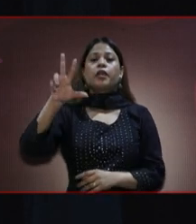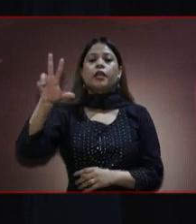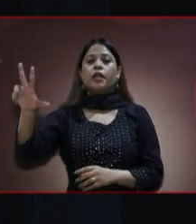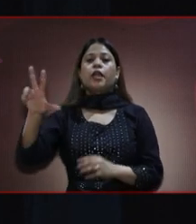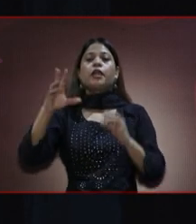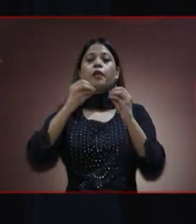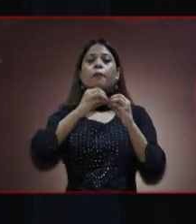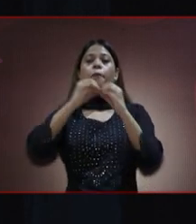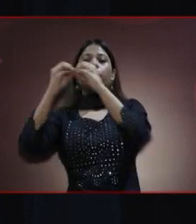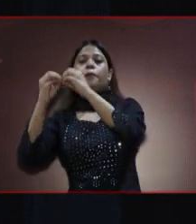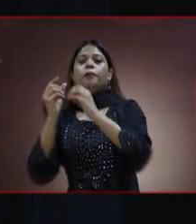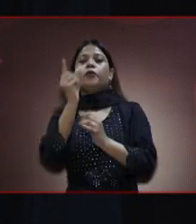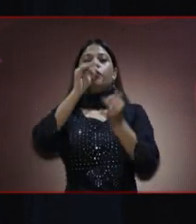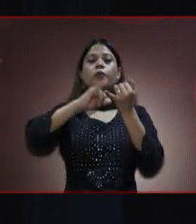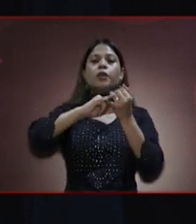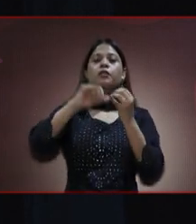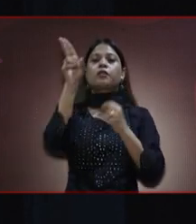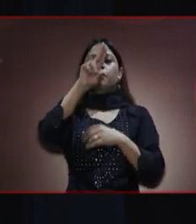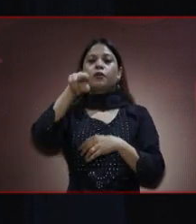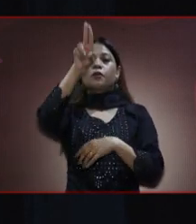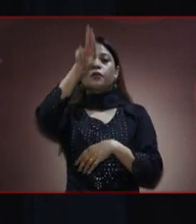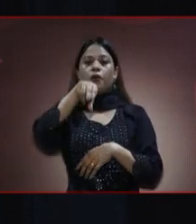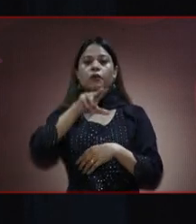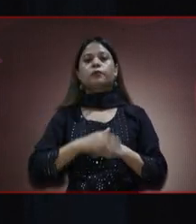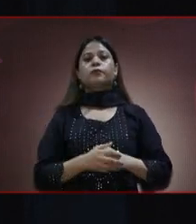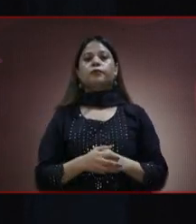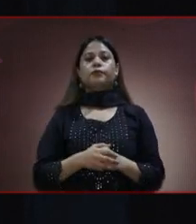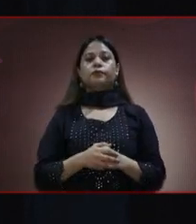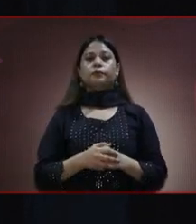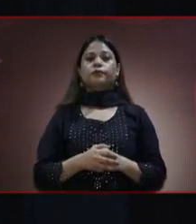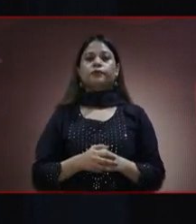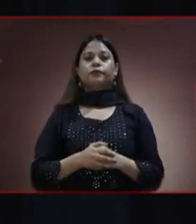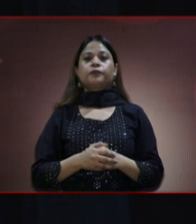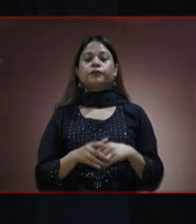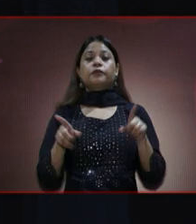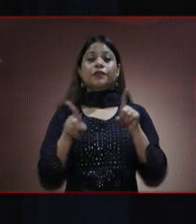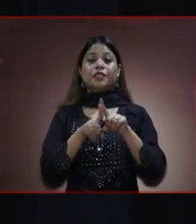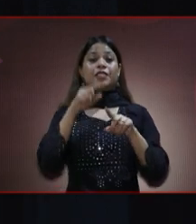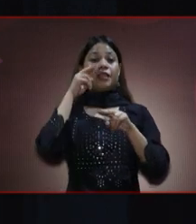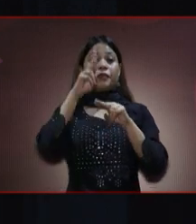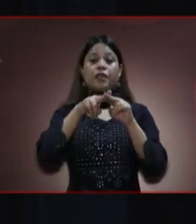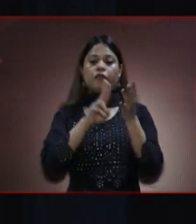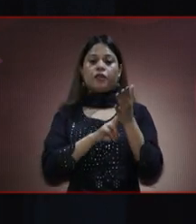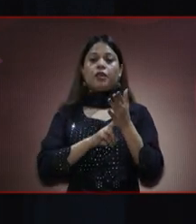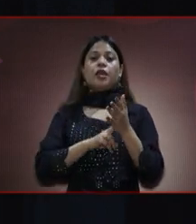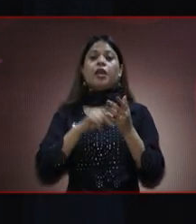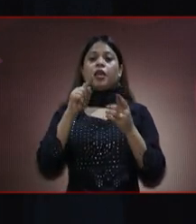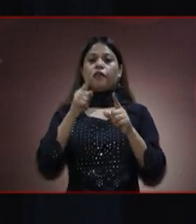78.8 बिलियन US डॉलर्स, यदि 70,000 करोड़ के आता है और उसका जो क्यूमुलेटिव एनुअल ग्रोथ है